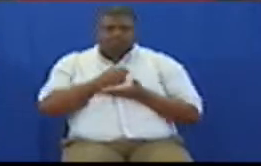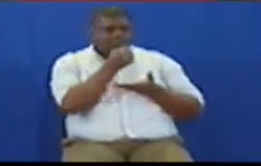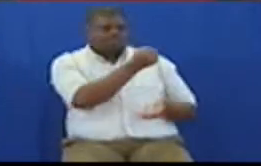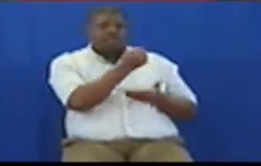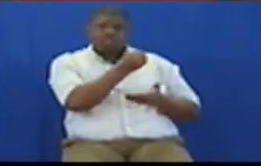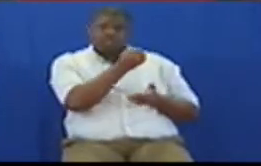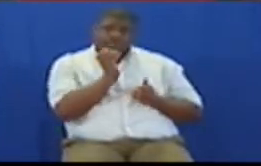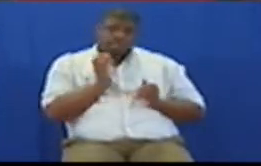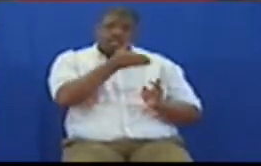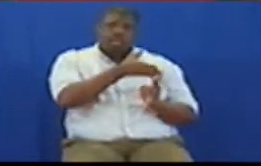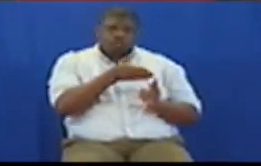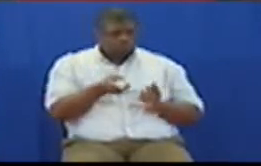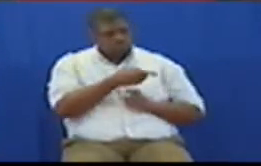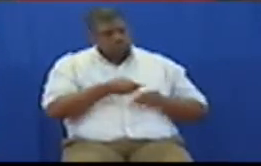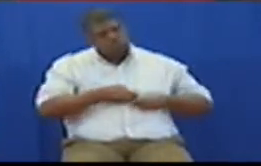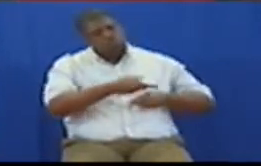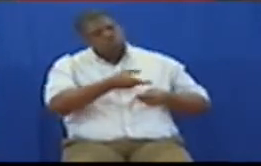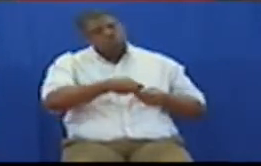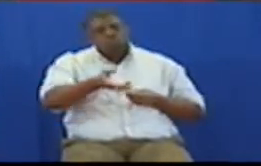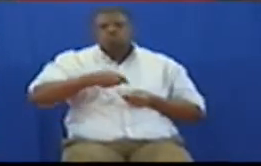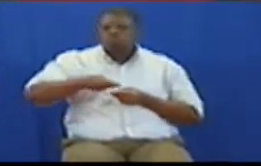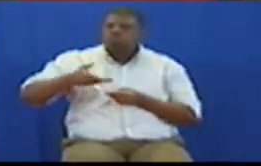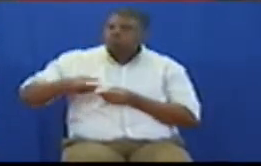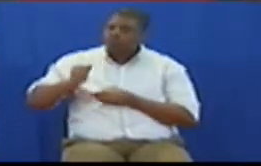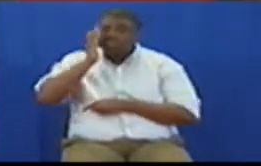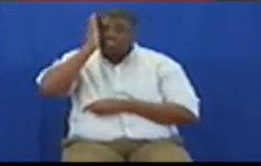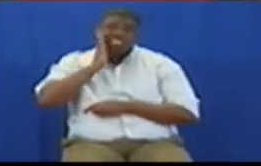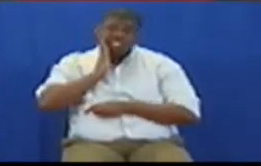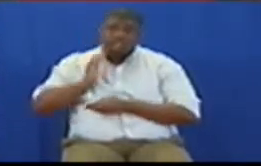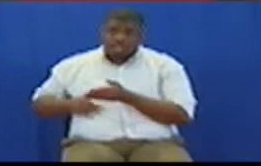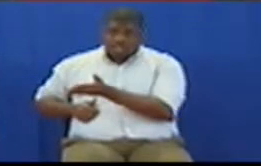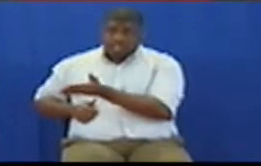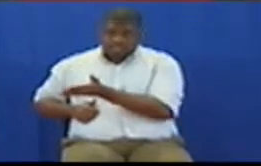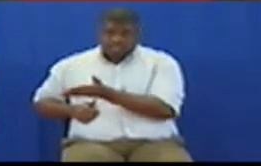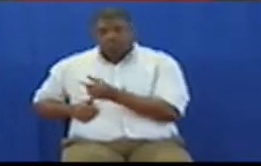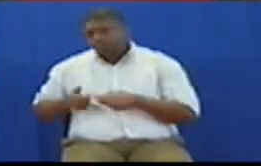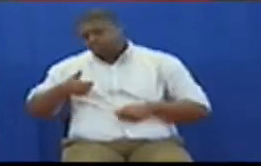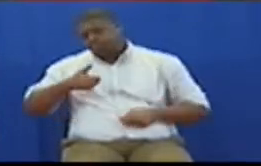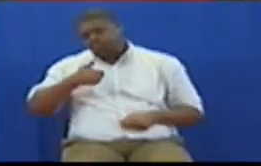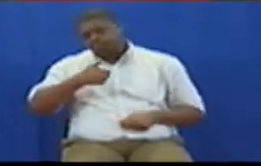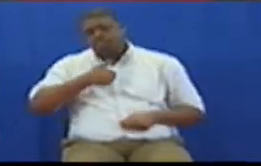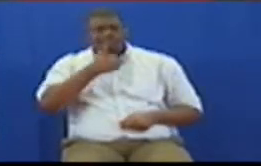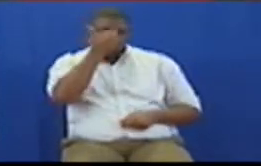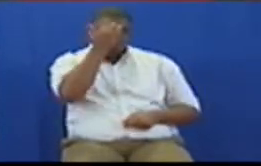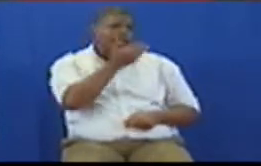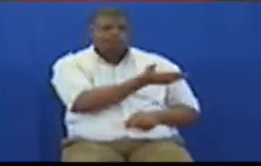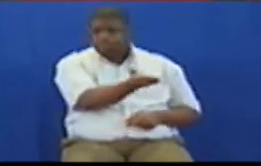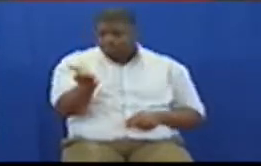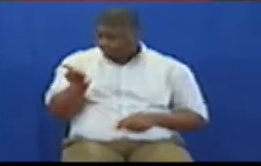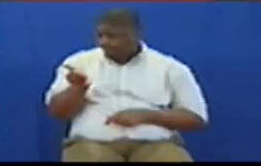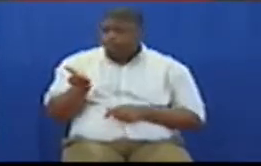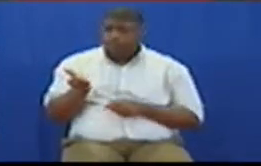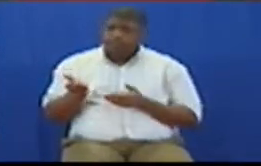bajeti kwa ajili ya kutoa mikopo kwa vijana wengi zaidi. Mimi ninachoomba, kwa sababu sote tunafahamu tuko